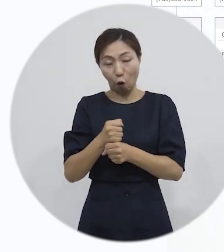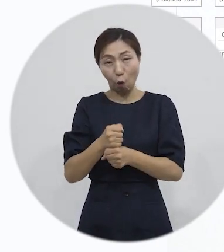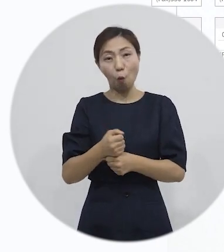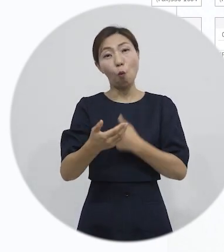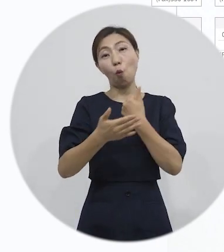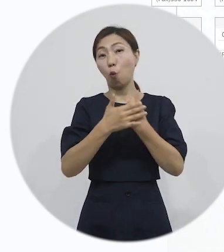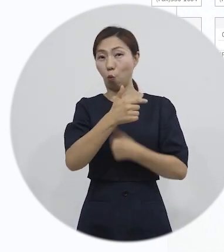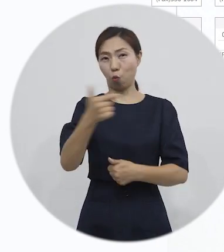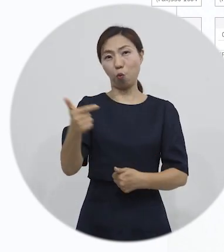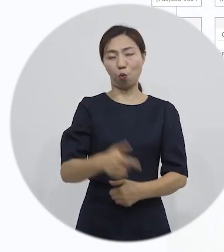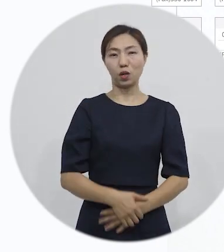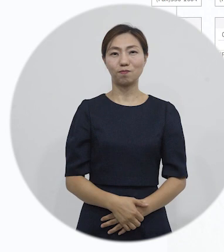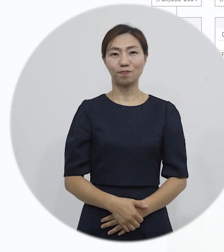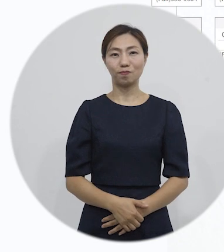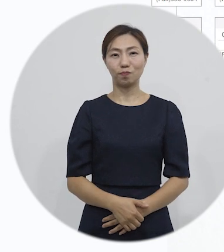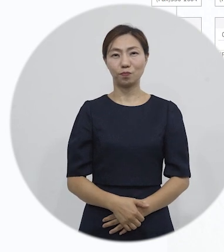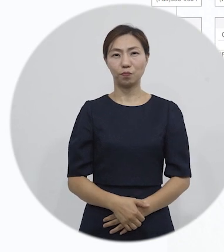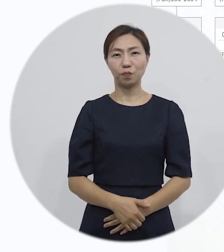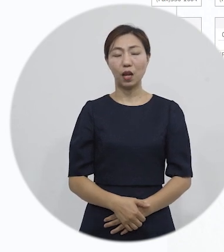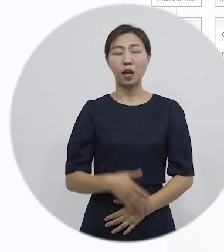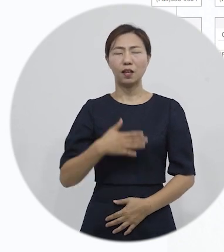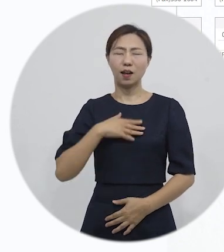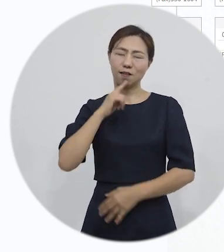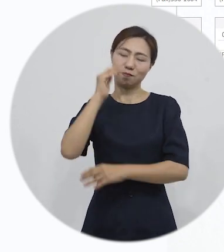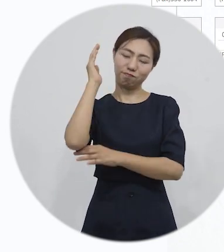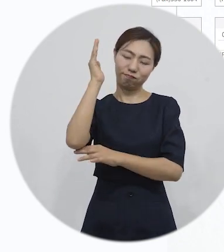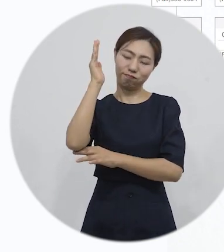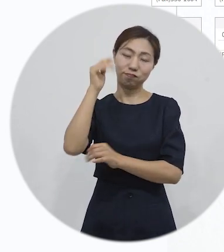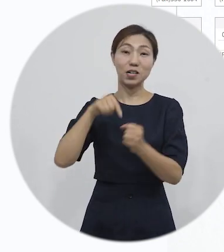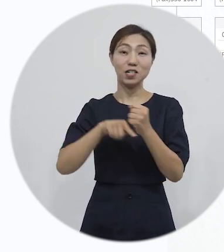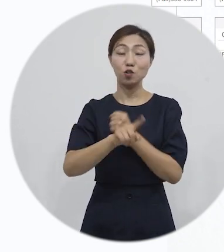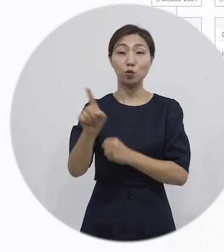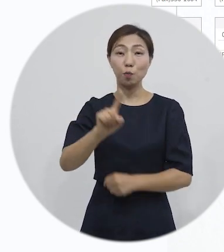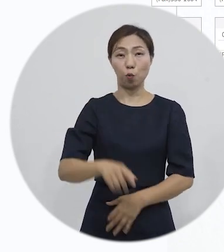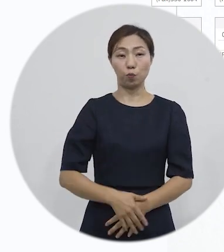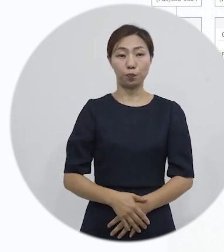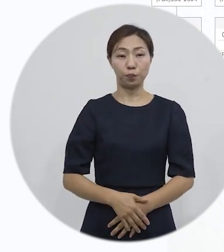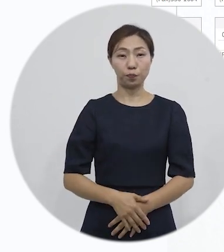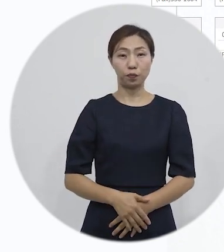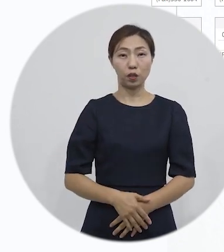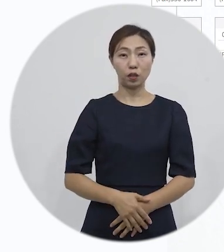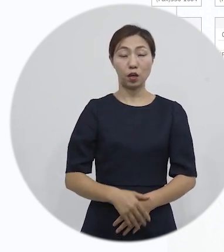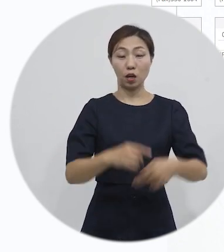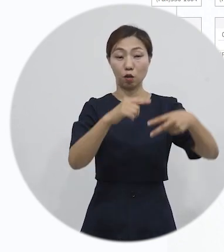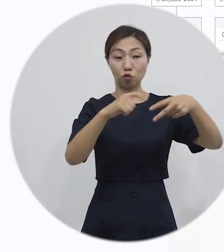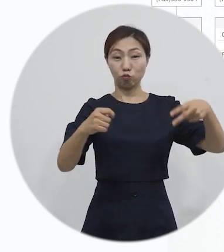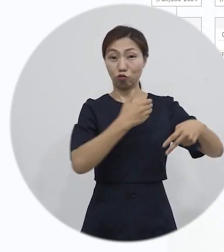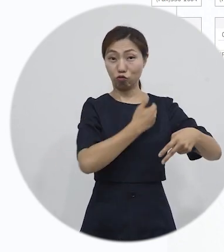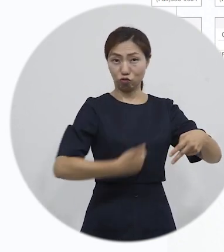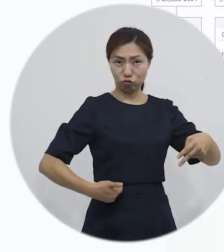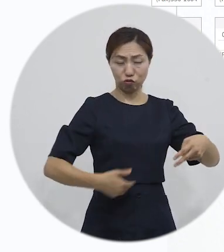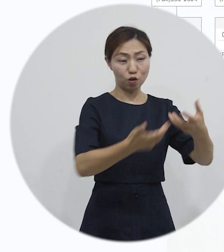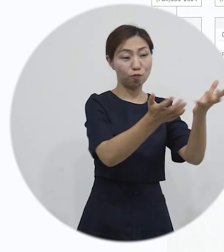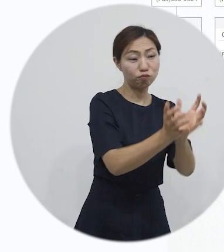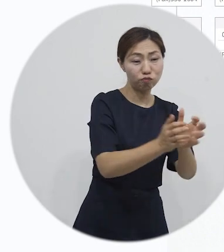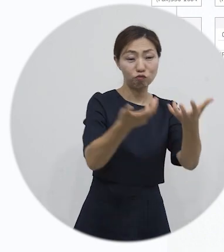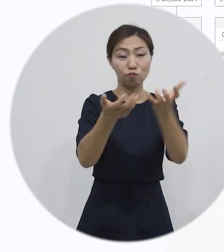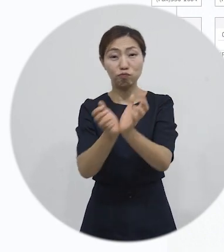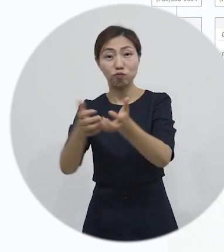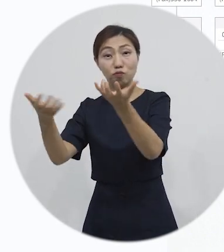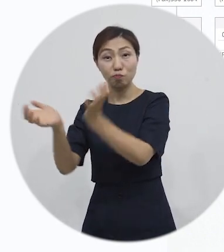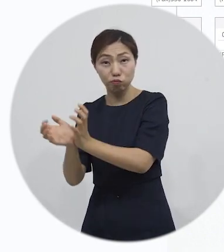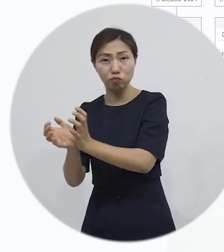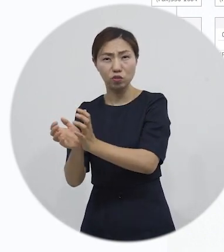돼요. 제가 이것을 강조드리는 이유는 이 부서가 협력해서 하면